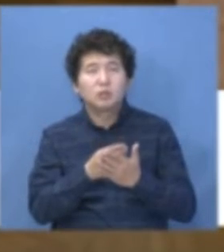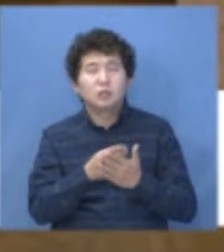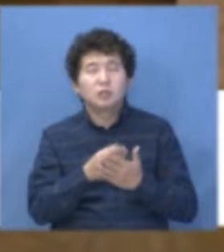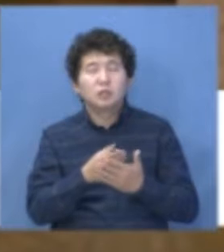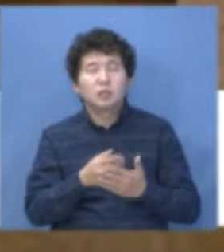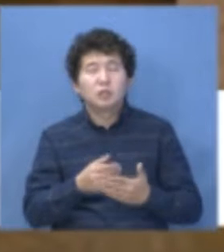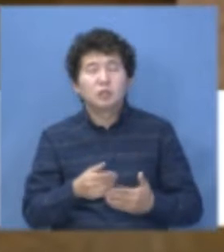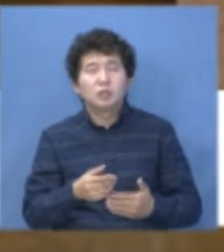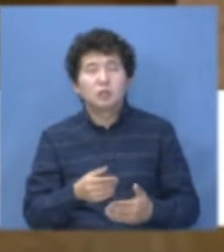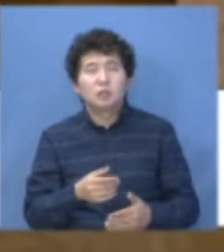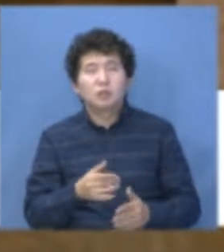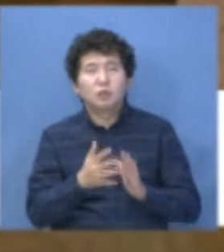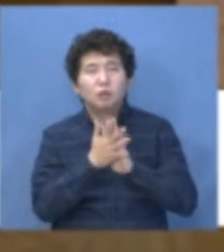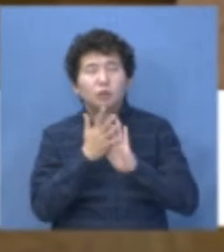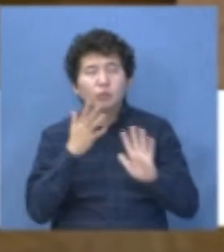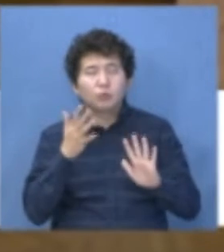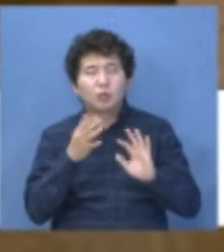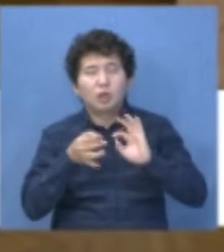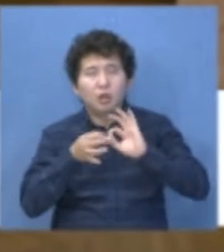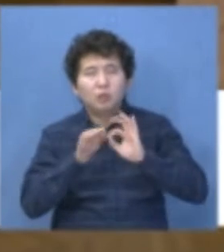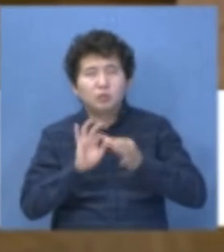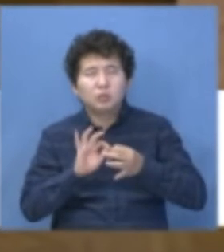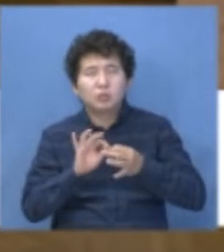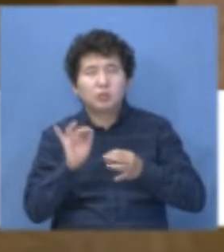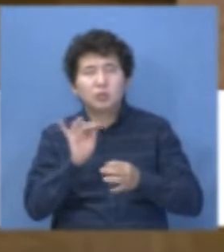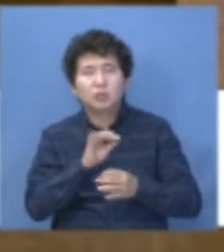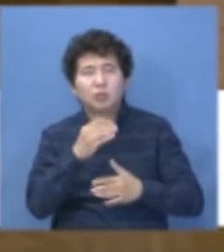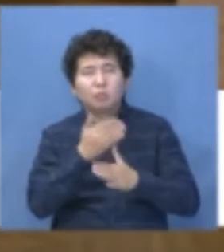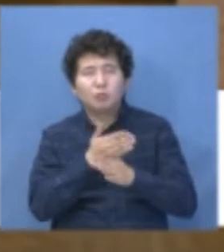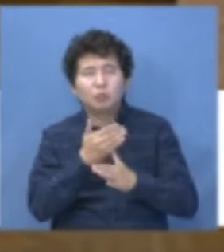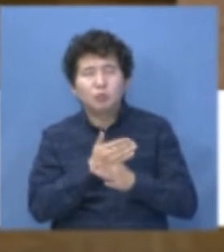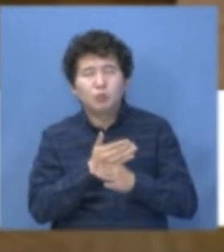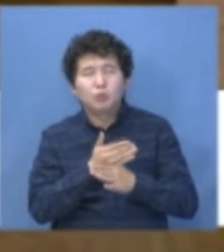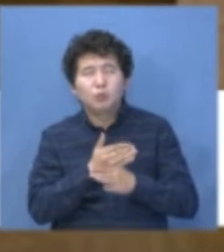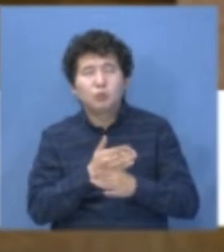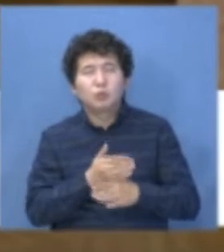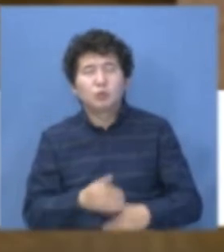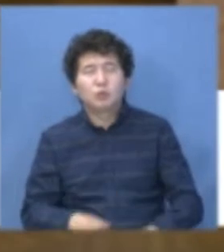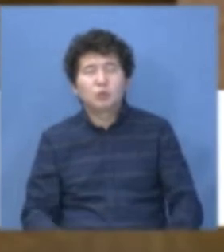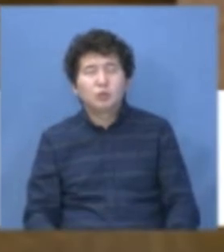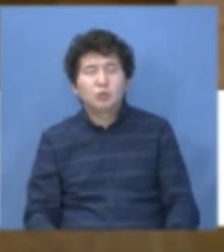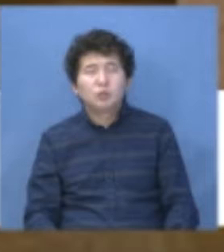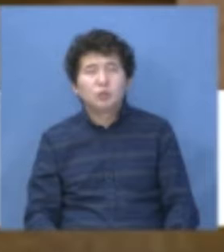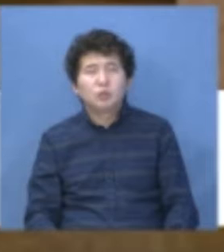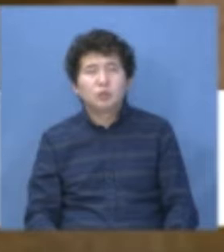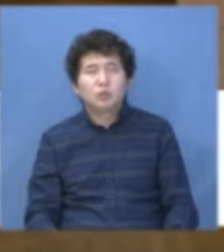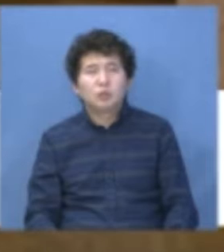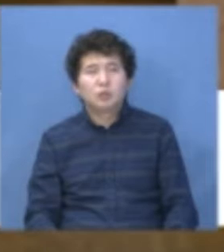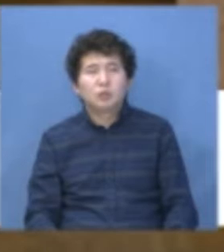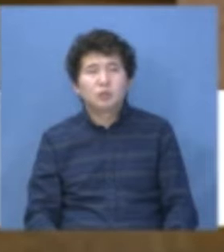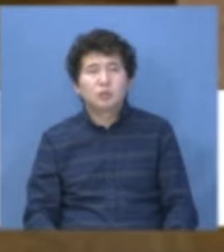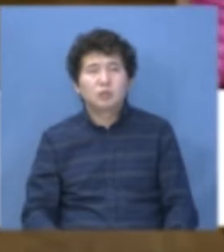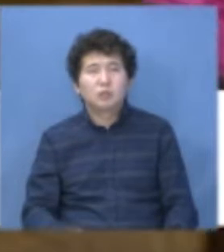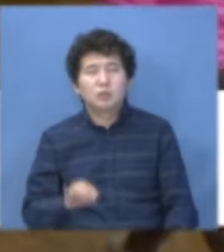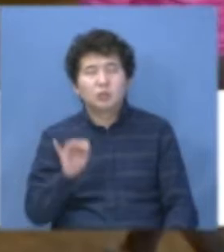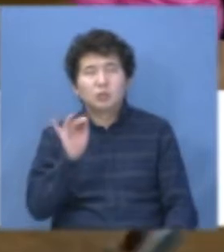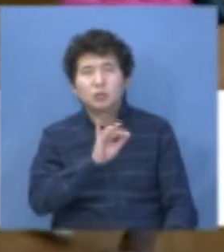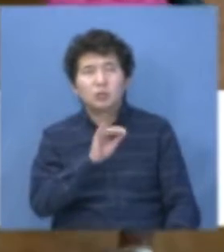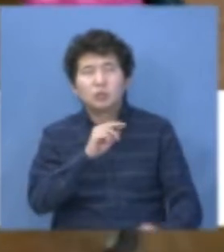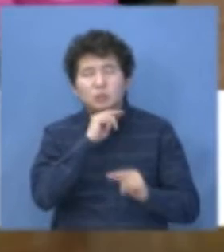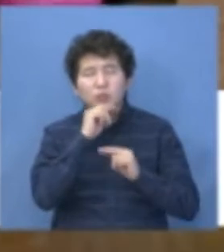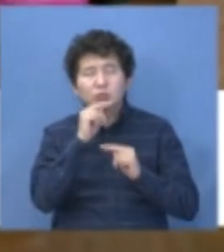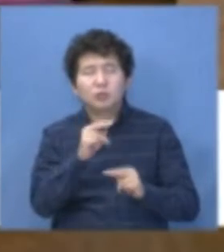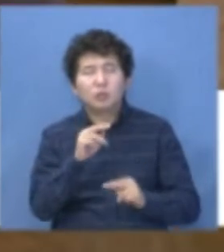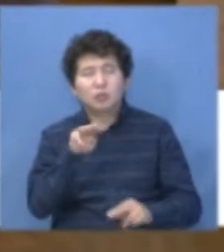беріп, қаржылық сауаттылықты арттыруға көмектесеміз. Ең алдымен алаяқтардың құрсауына түсіп қалмаудан сақтаймыз. Себебі